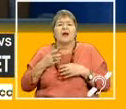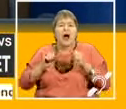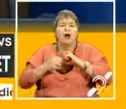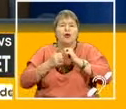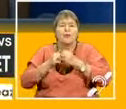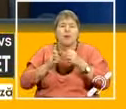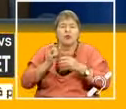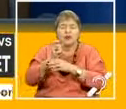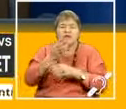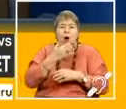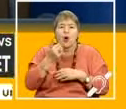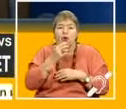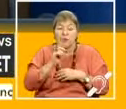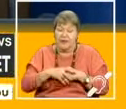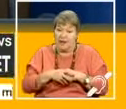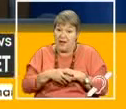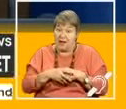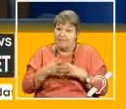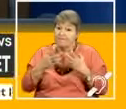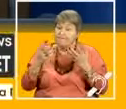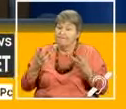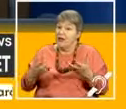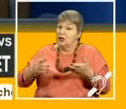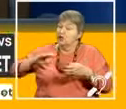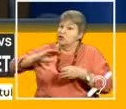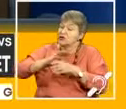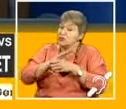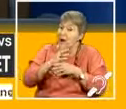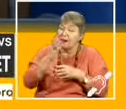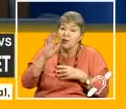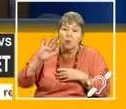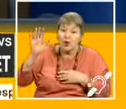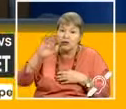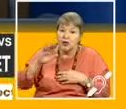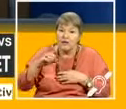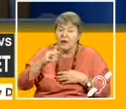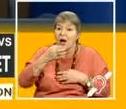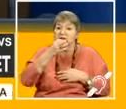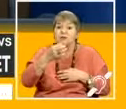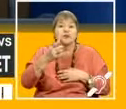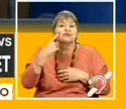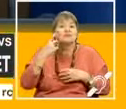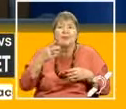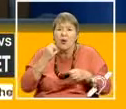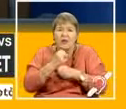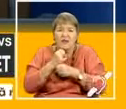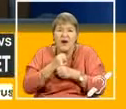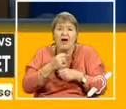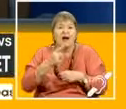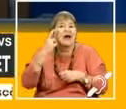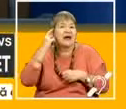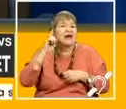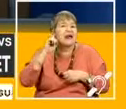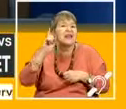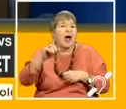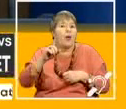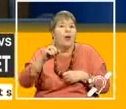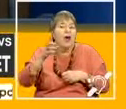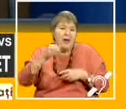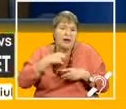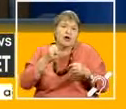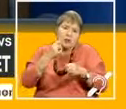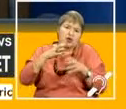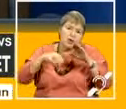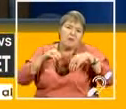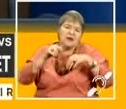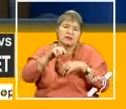Miza inamicilor țării noastre a fost că vom proceda la fel ca guvernările precedente, care au cedat active